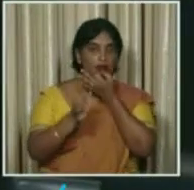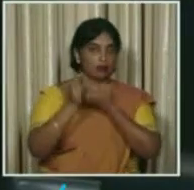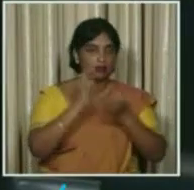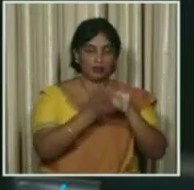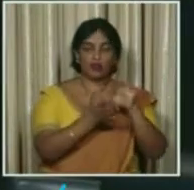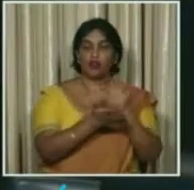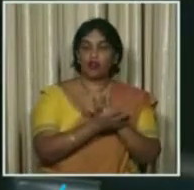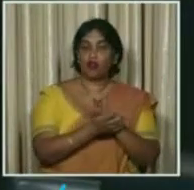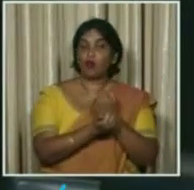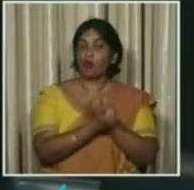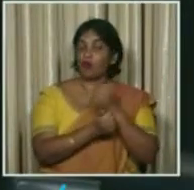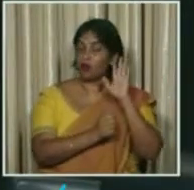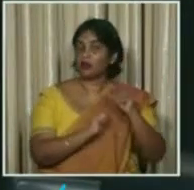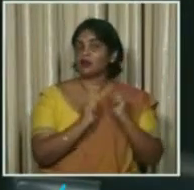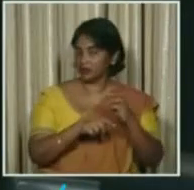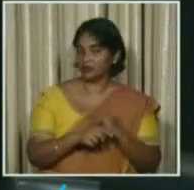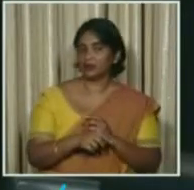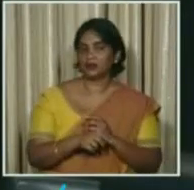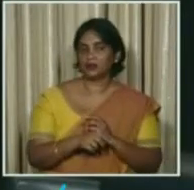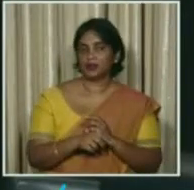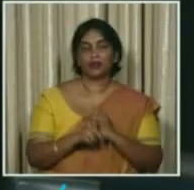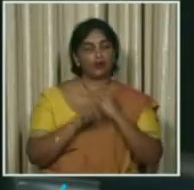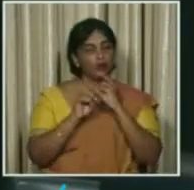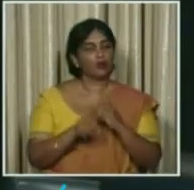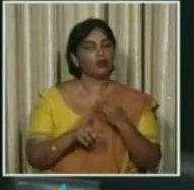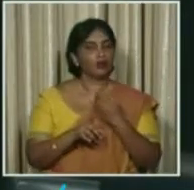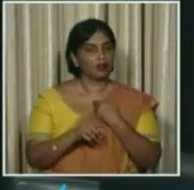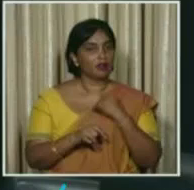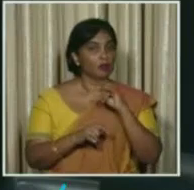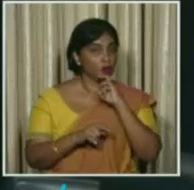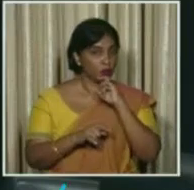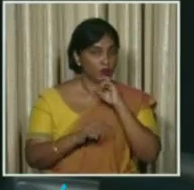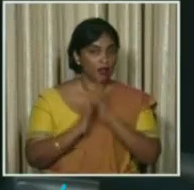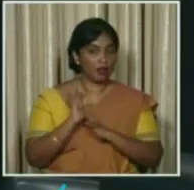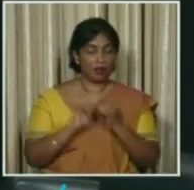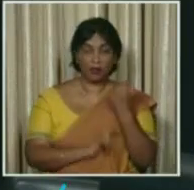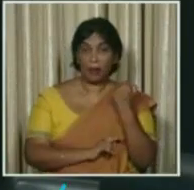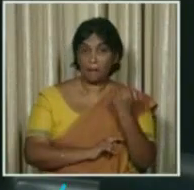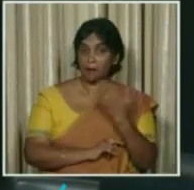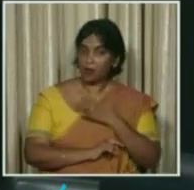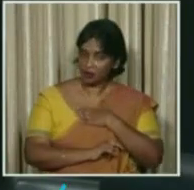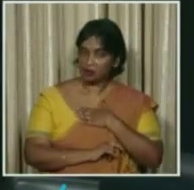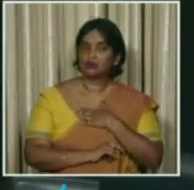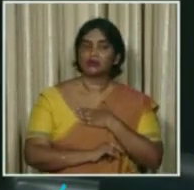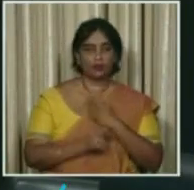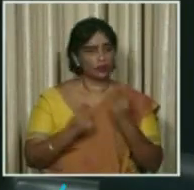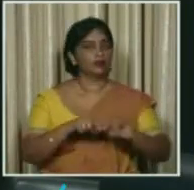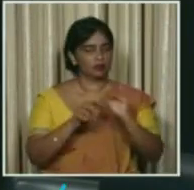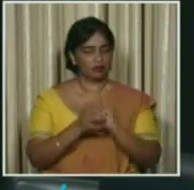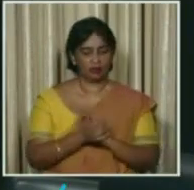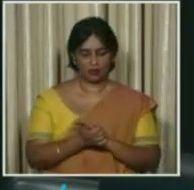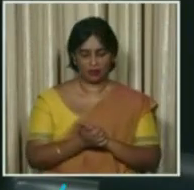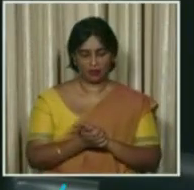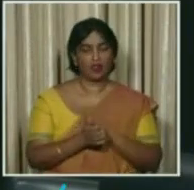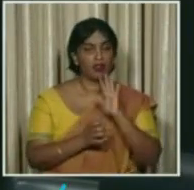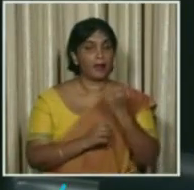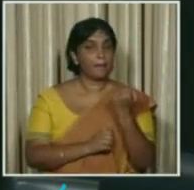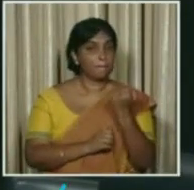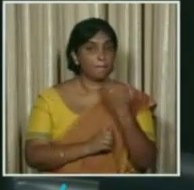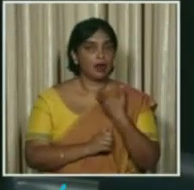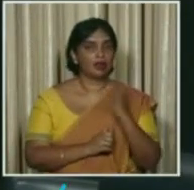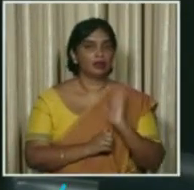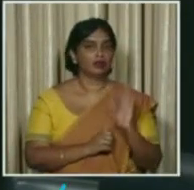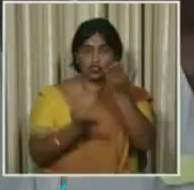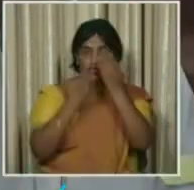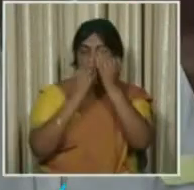ලැබුණොත් පොලිසිය විසින් ඒ රාජකාරිය කරන්න ඕන. ඒ වගේ මට යම් කිසි අධිකරණ ඇමතිතර බලතලයක් තියෙනවා නම් මම වාහමේක ක්‍රියාත්මක කරනවා. නමුත් ඒ බලය තිබෙන්නේ මට